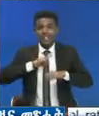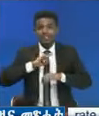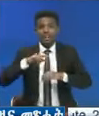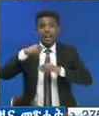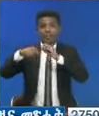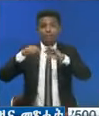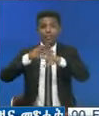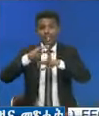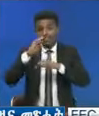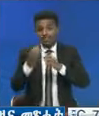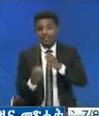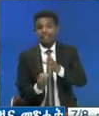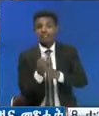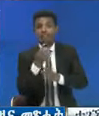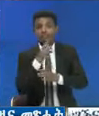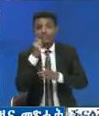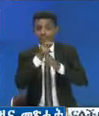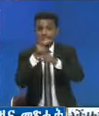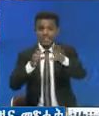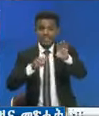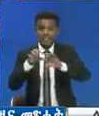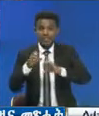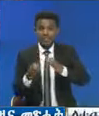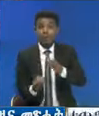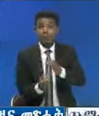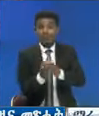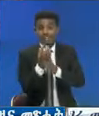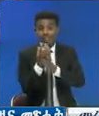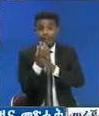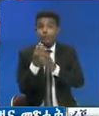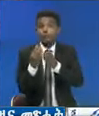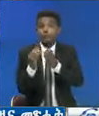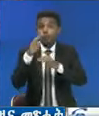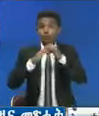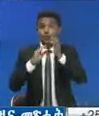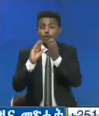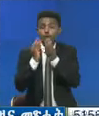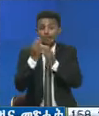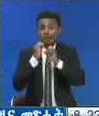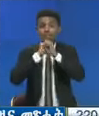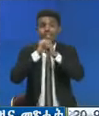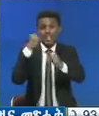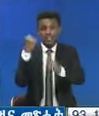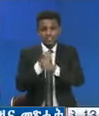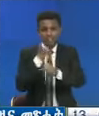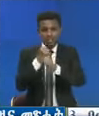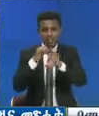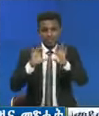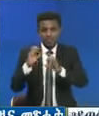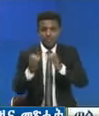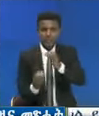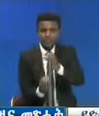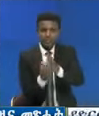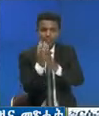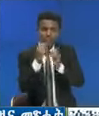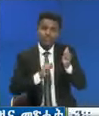ያለ እንዳይፈለፈል ጥንቃቄ እያደረግን ነው። ለመፈልፈያ ምቹ የሆኑ ቦታዎች ላይ ሲያርፍ የመከላከል ስራ እየሰራ ነው። ከተፈለፈለም